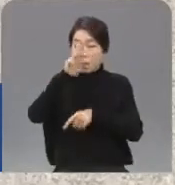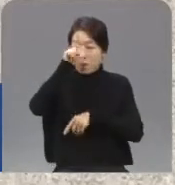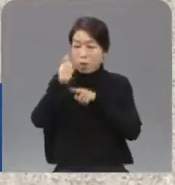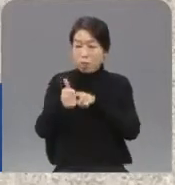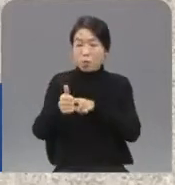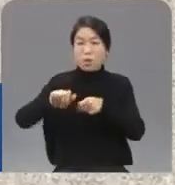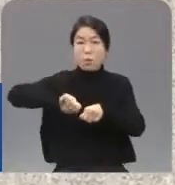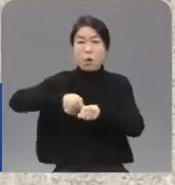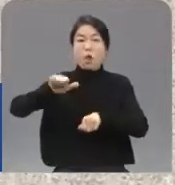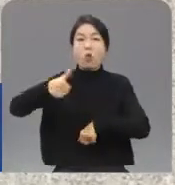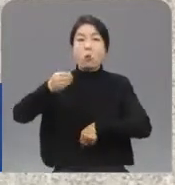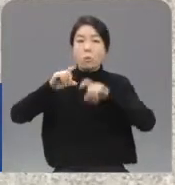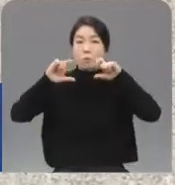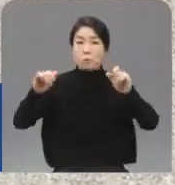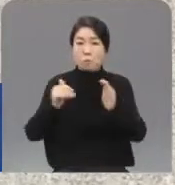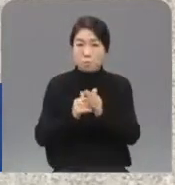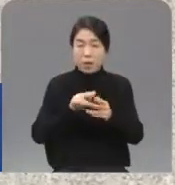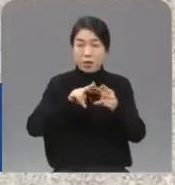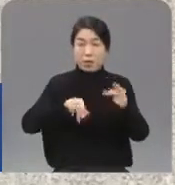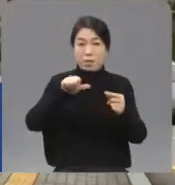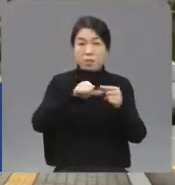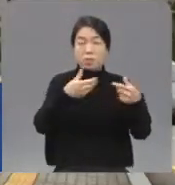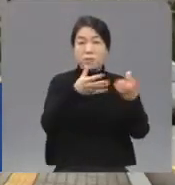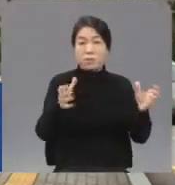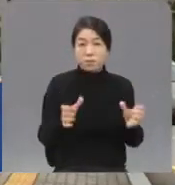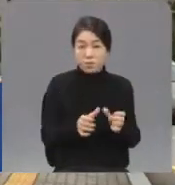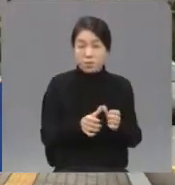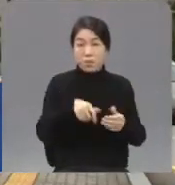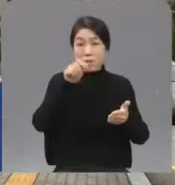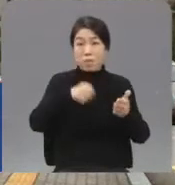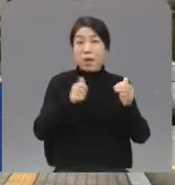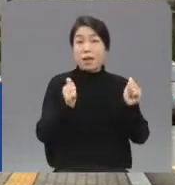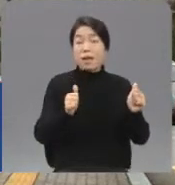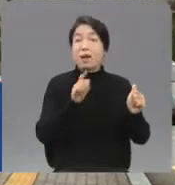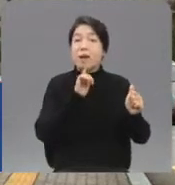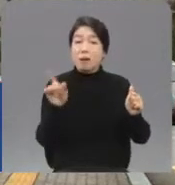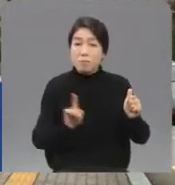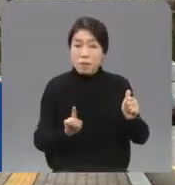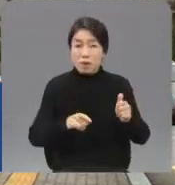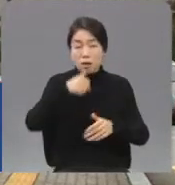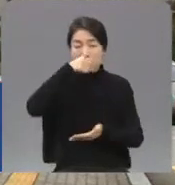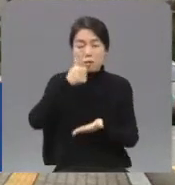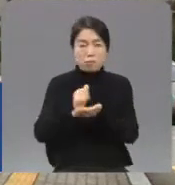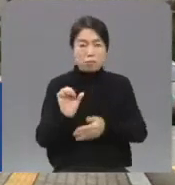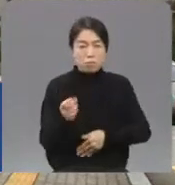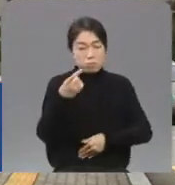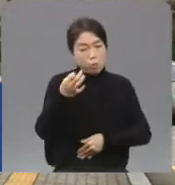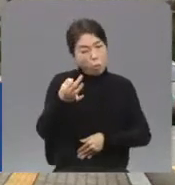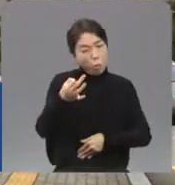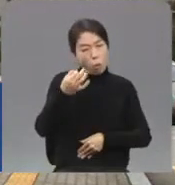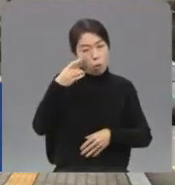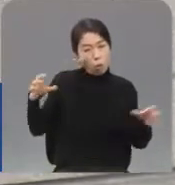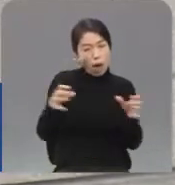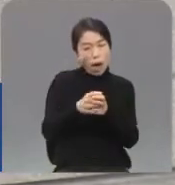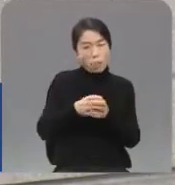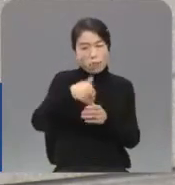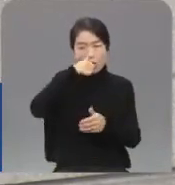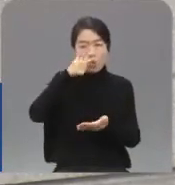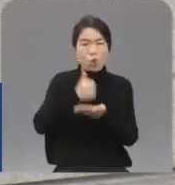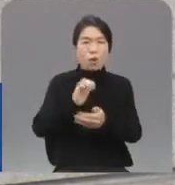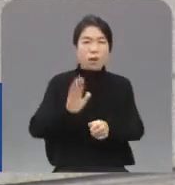선고했습니다 광주지법 형사 5단독 황혜민 부장판사는 범행 동기화 금액을 볼 때 죄질이 좋지